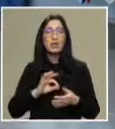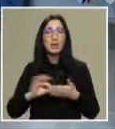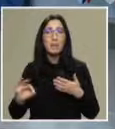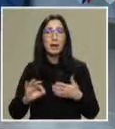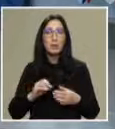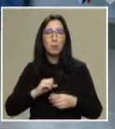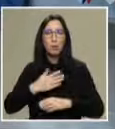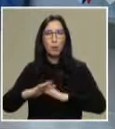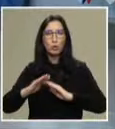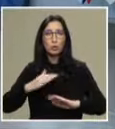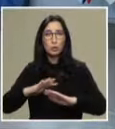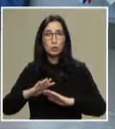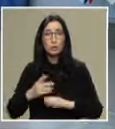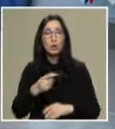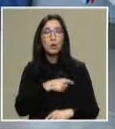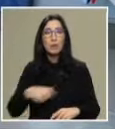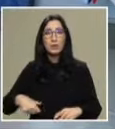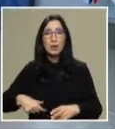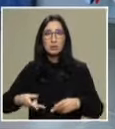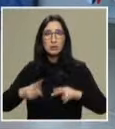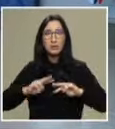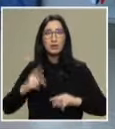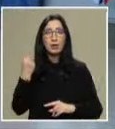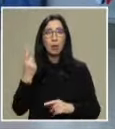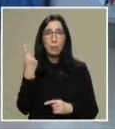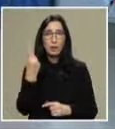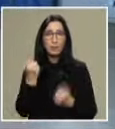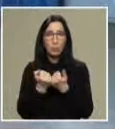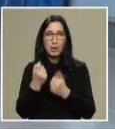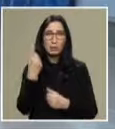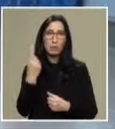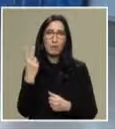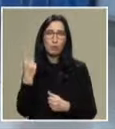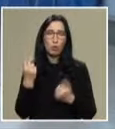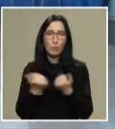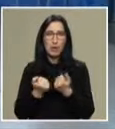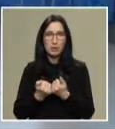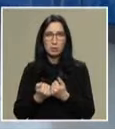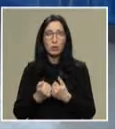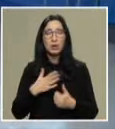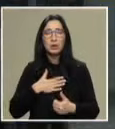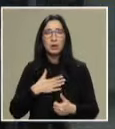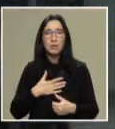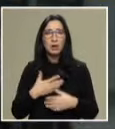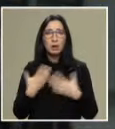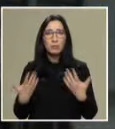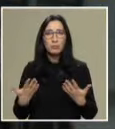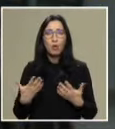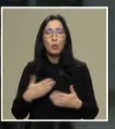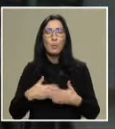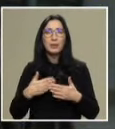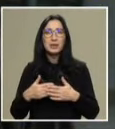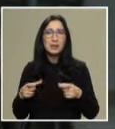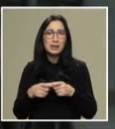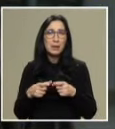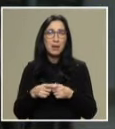бойното изкуство. От републиканското се завърнал с едно първо и едно второ място. Има много близка